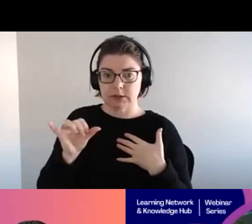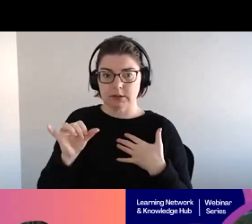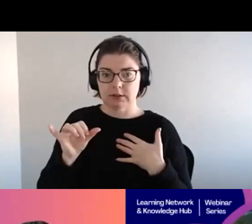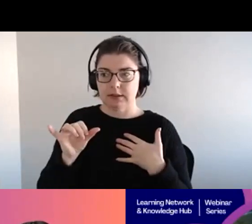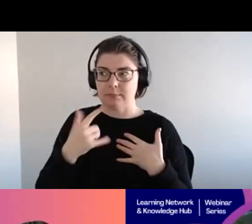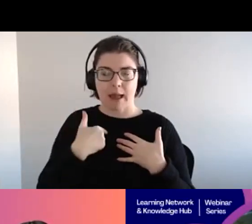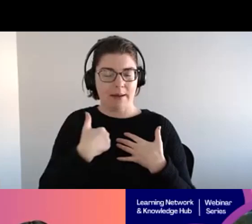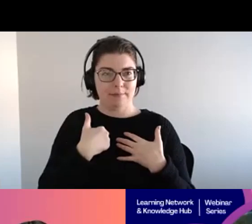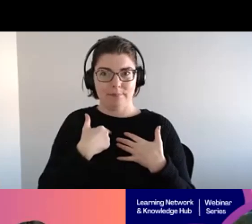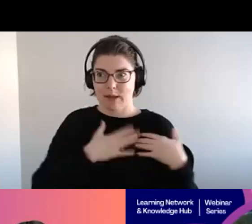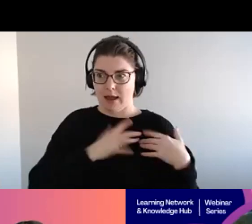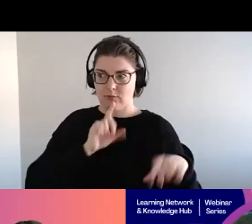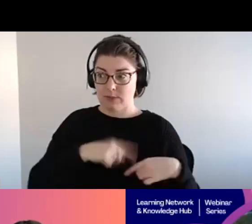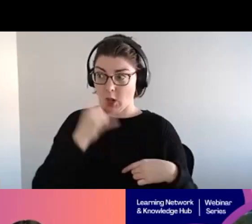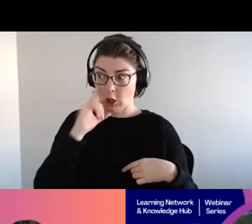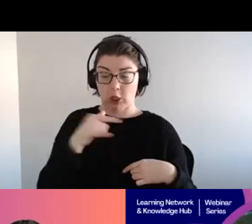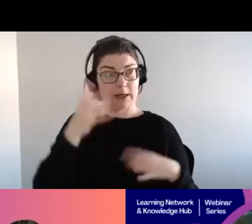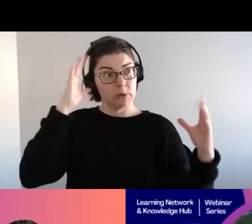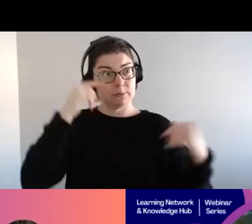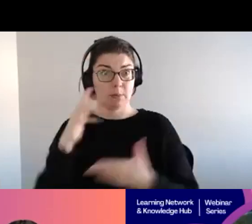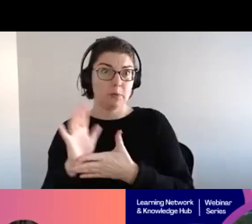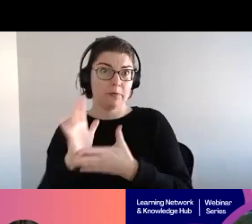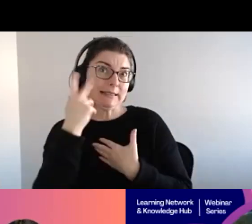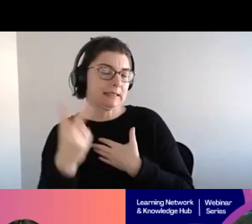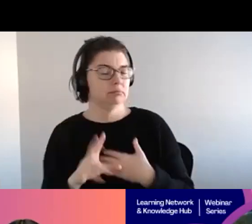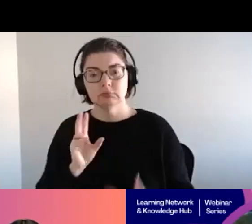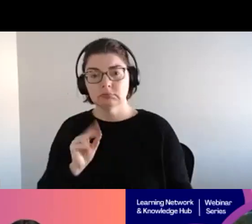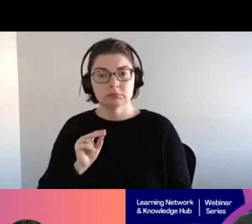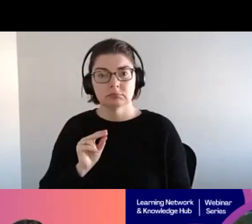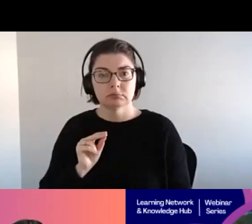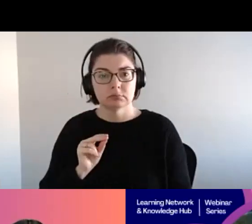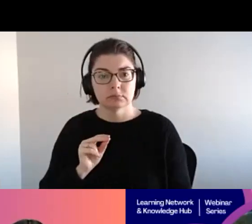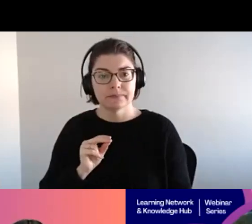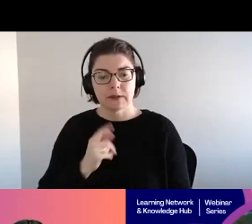donc en parler différemment de manière plus dramatique comme dans les films mais